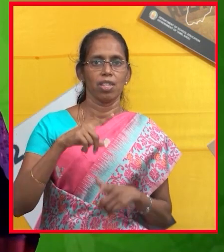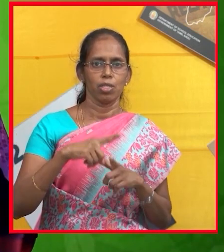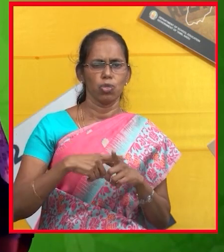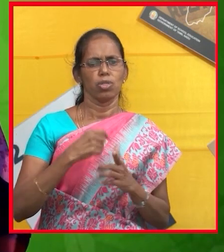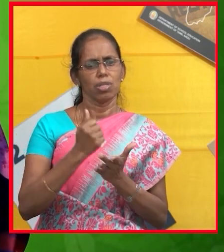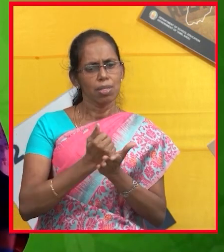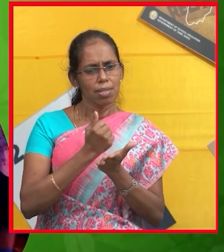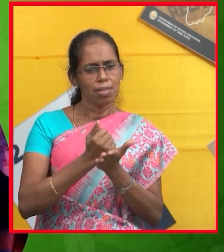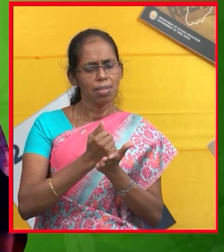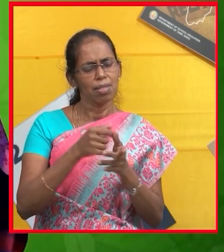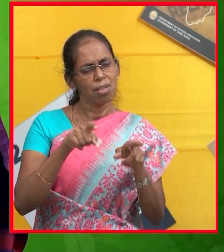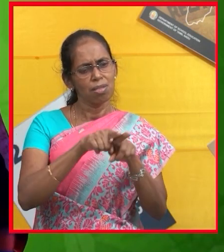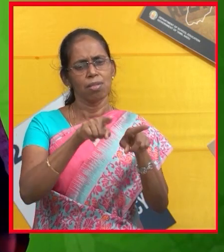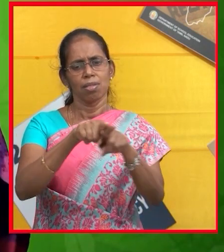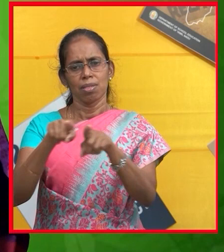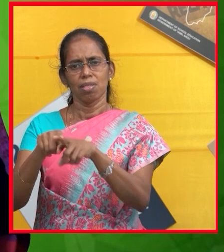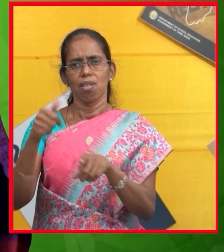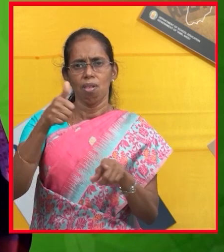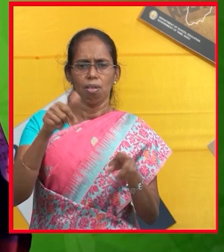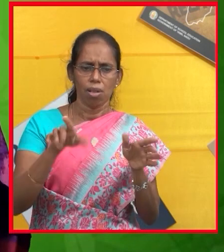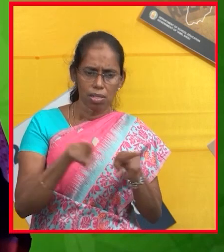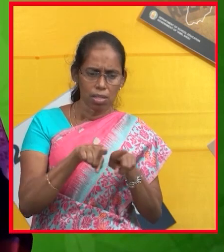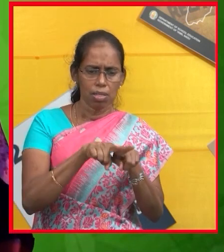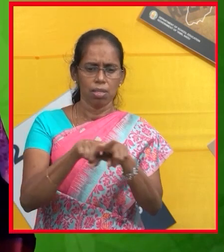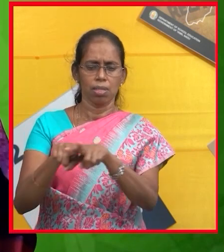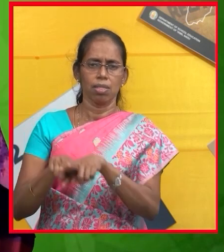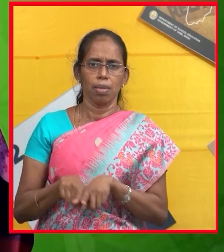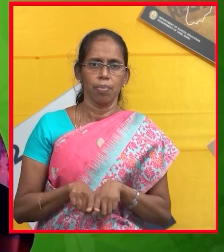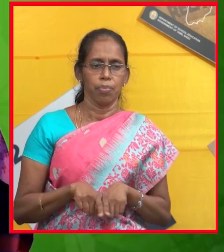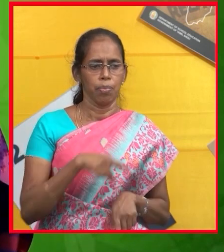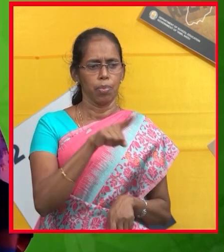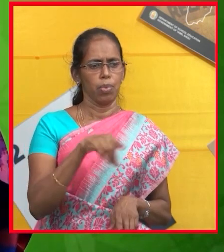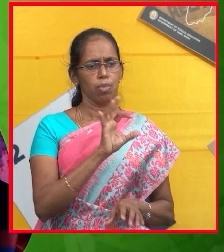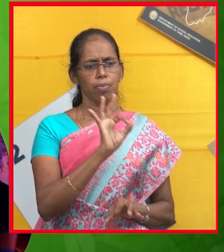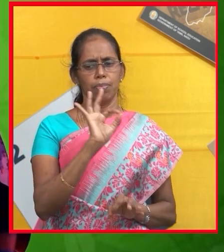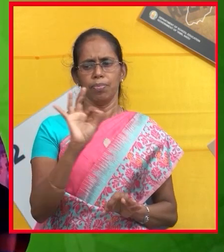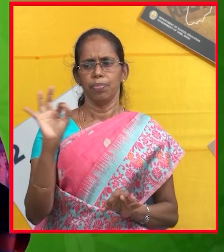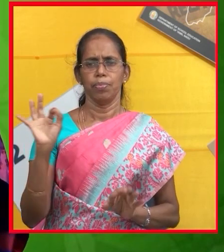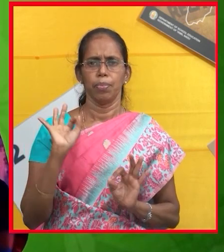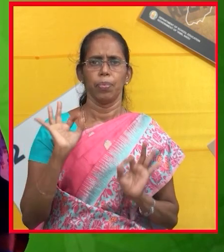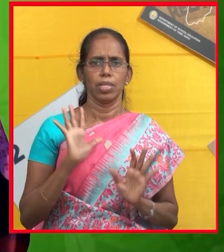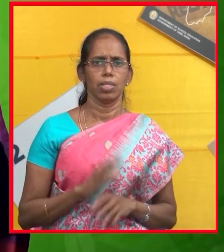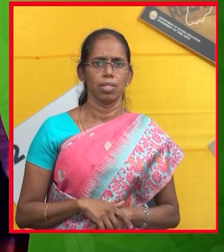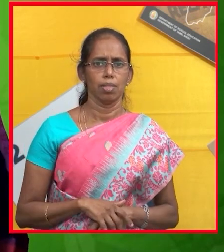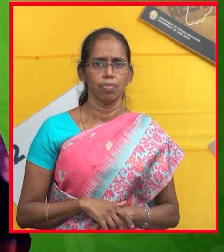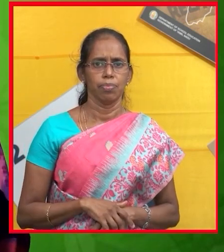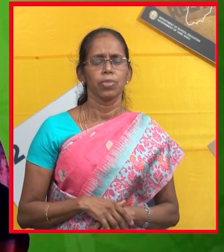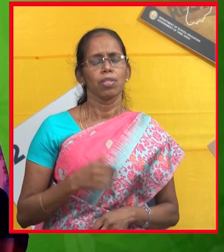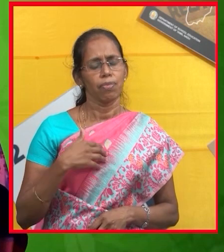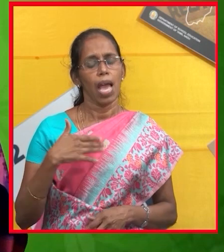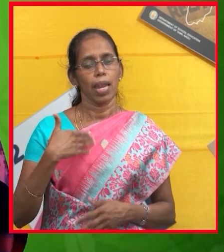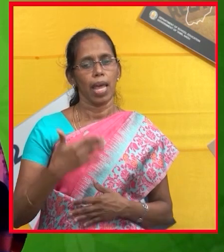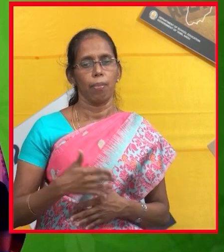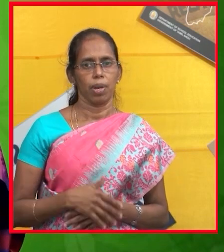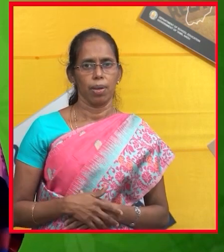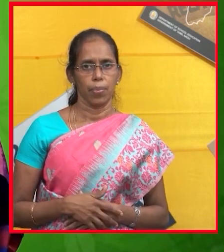ட்ரைனிங் கொடுத்தாங்க. இப்போ நாங்கள் எல்லோரும் அவங்களோட தனித்துவத்தில் அந்த சூழ்நிலையை புரிஞ்சுக்கிட்டு எங்களை நாங்கள் வந்து அடாப்ட்